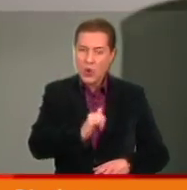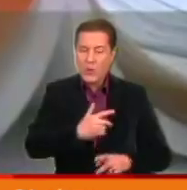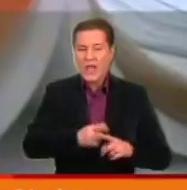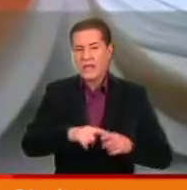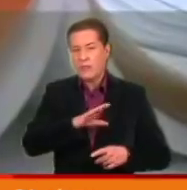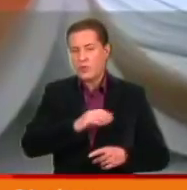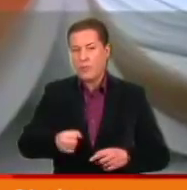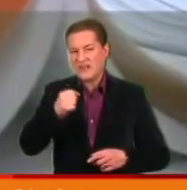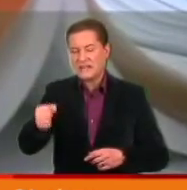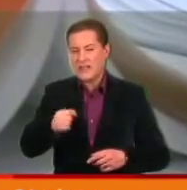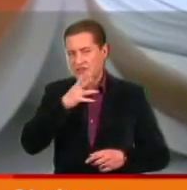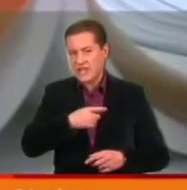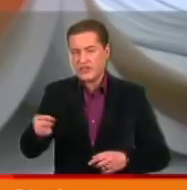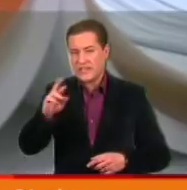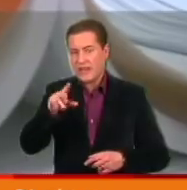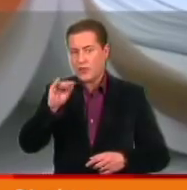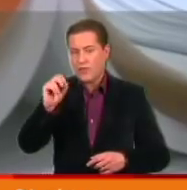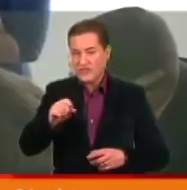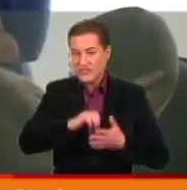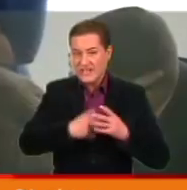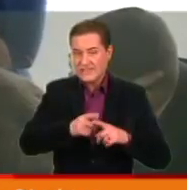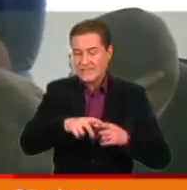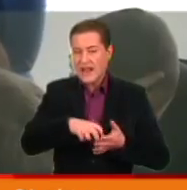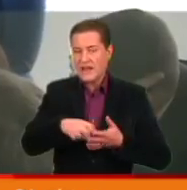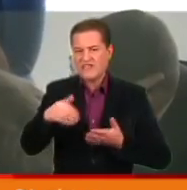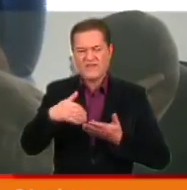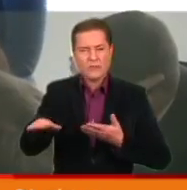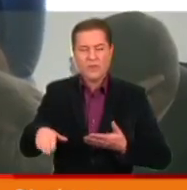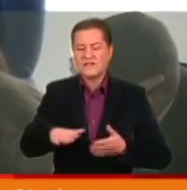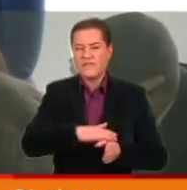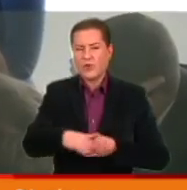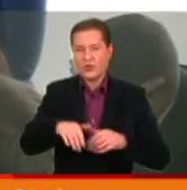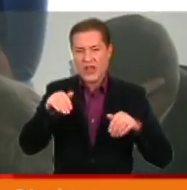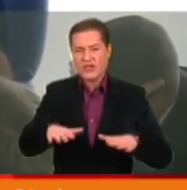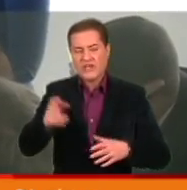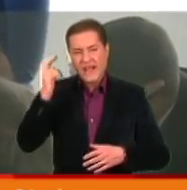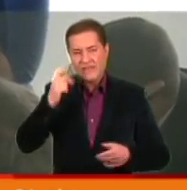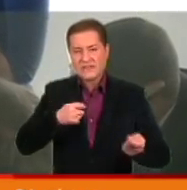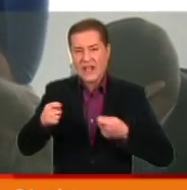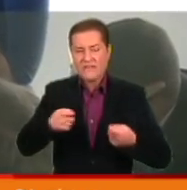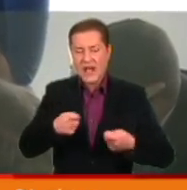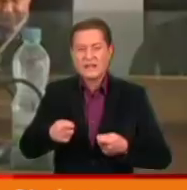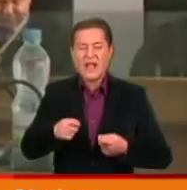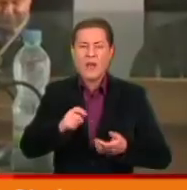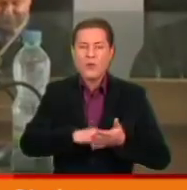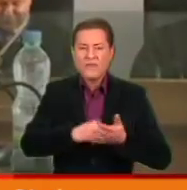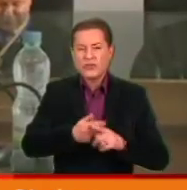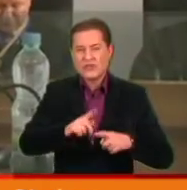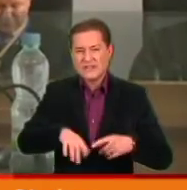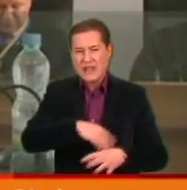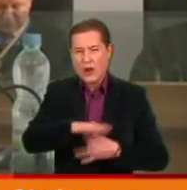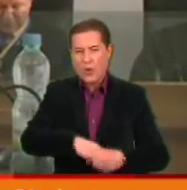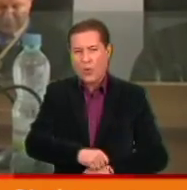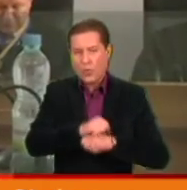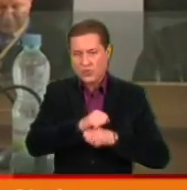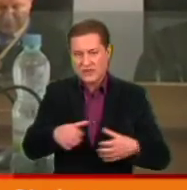за часів Януковича, саме через цей лист відмовилися виконувати рішення київської влади, мотивуючи, що це хунта. Також